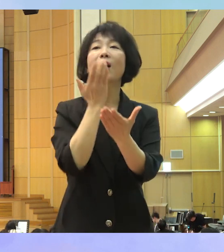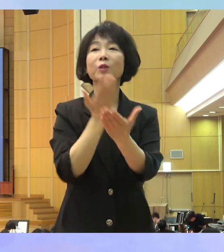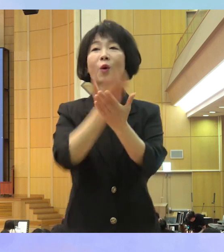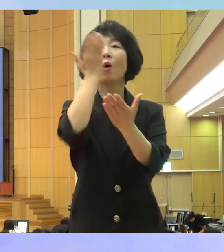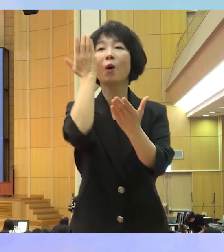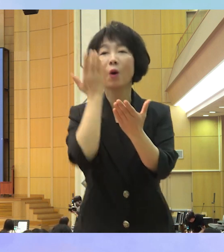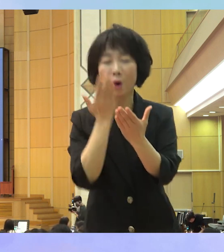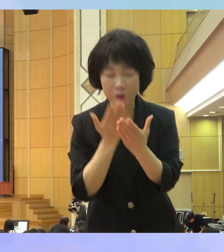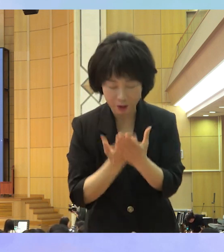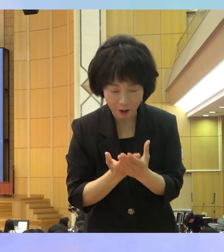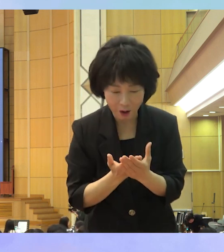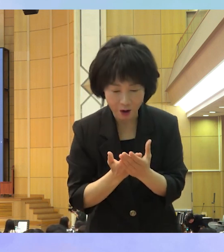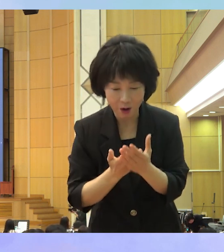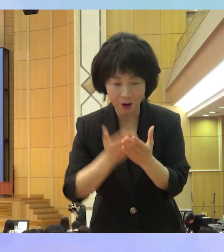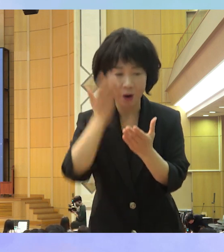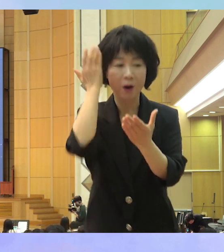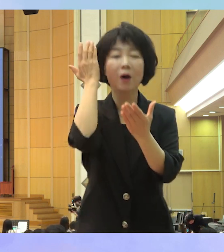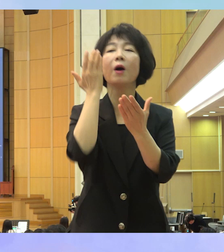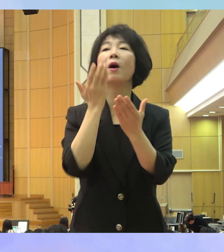임하소.